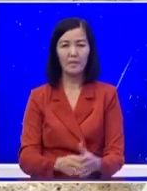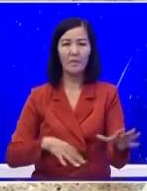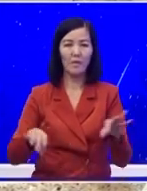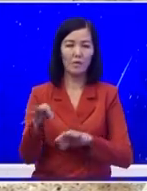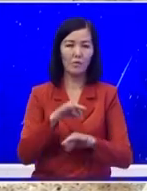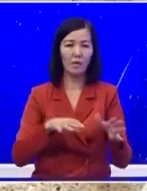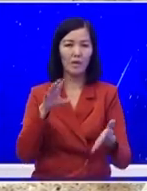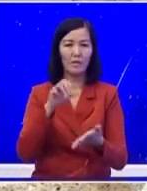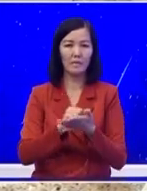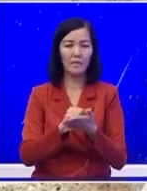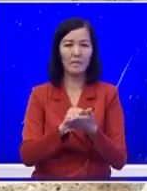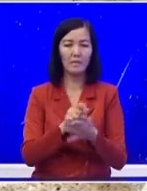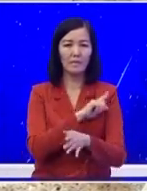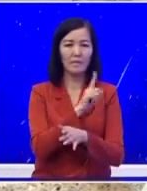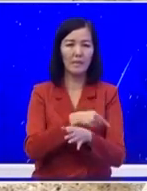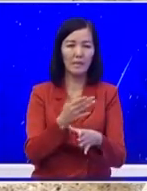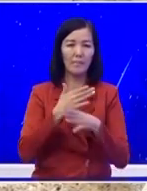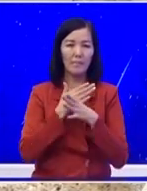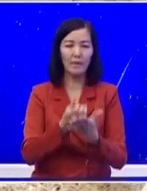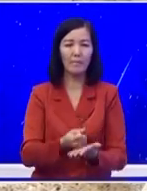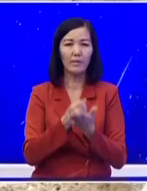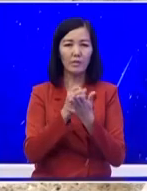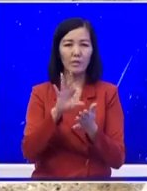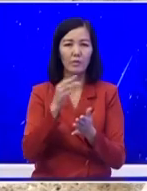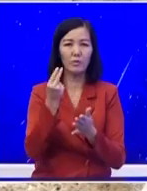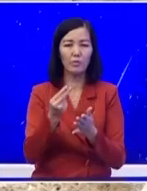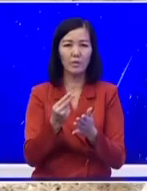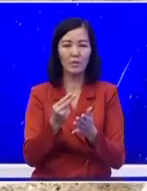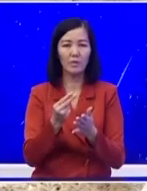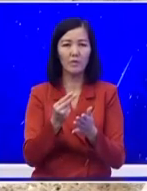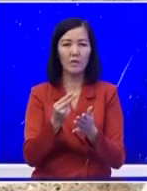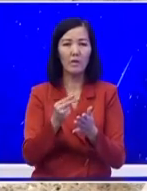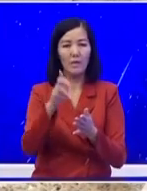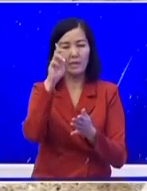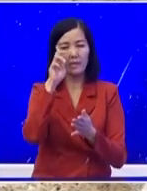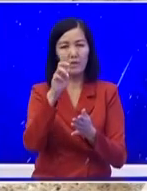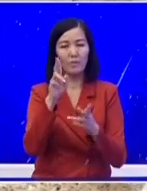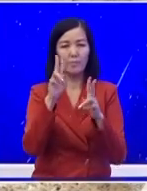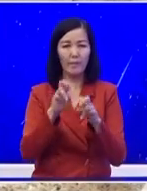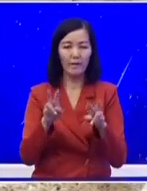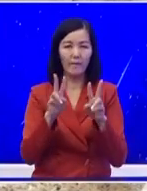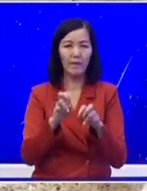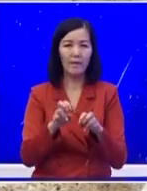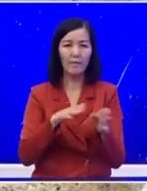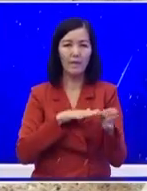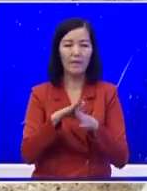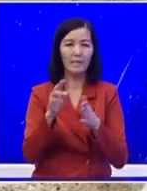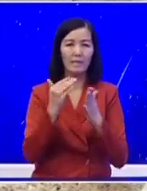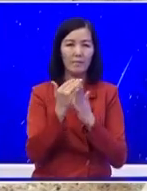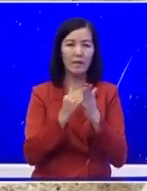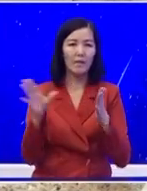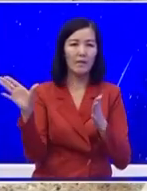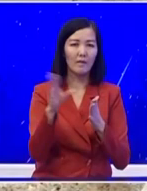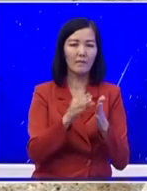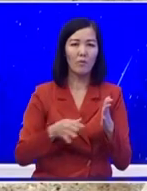Дорожная карта занятости сильно помогает поддерживать социально-экономическую составляющую страны. Мы проверяем реализацию данной программы на всей